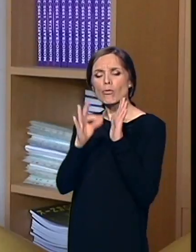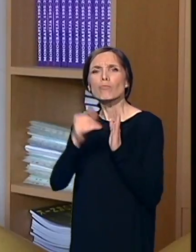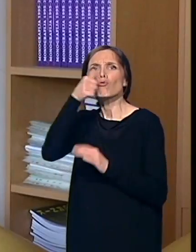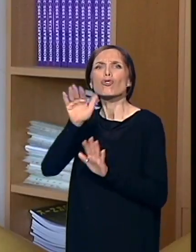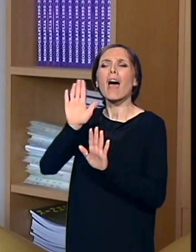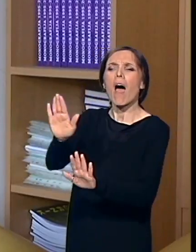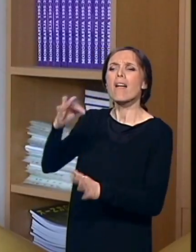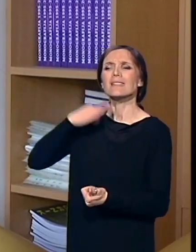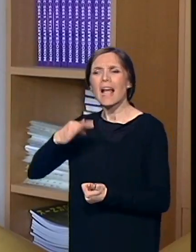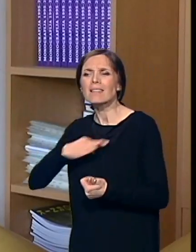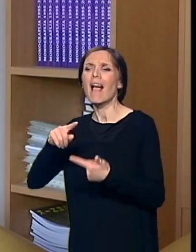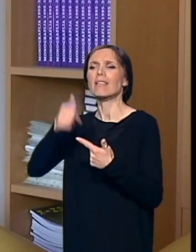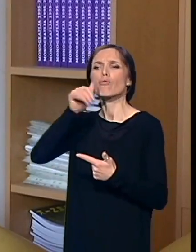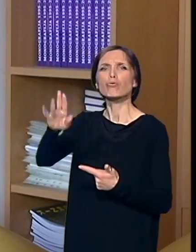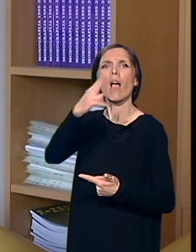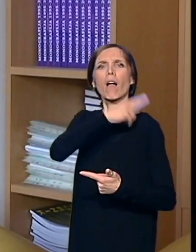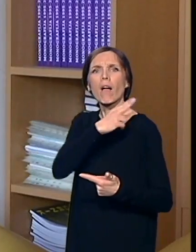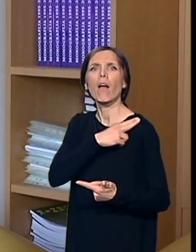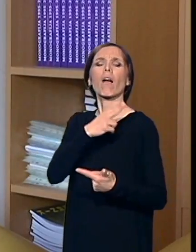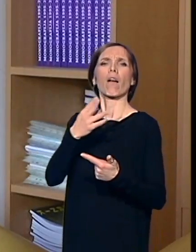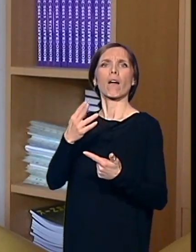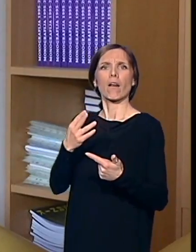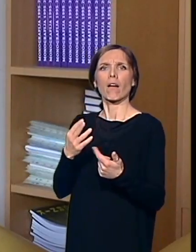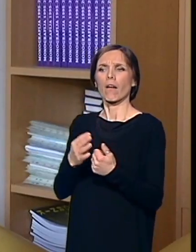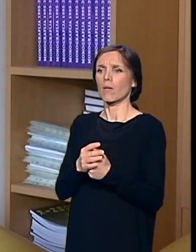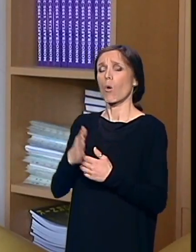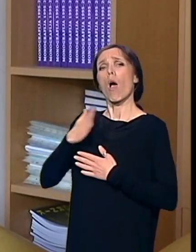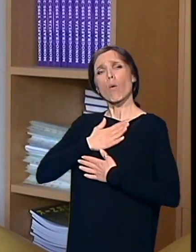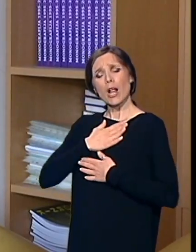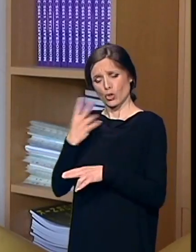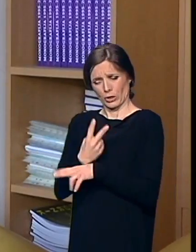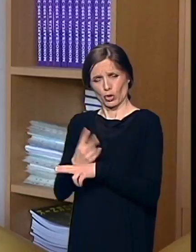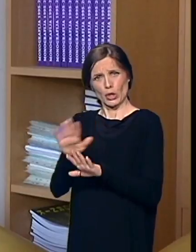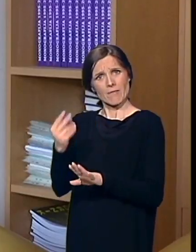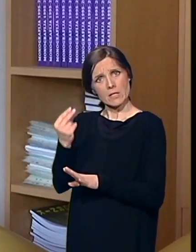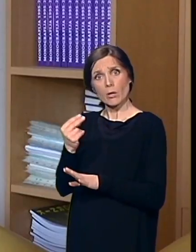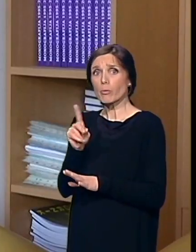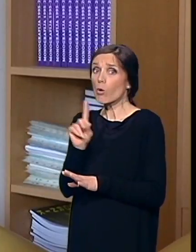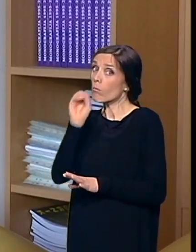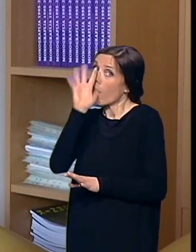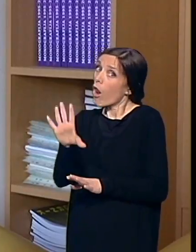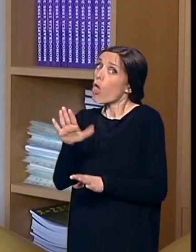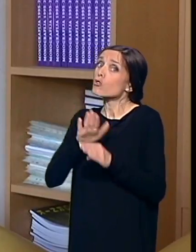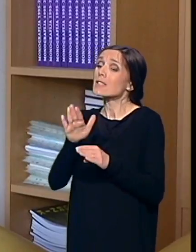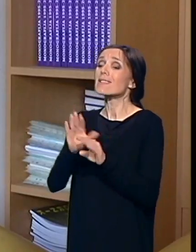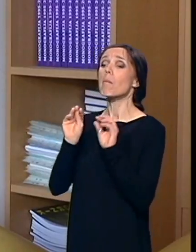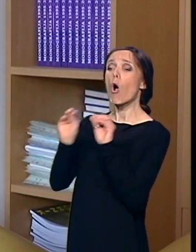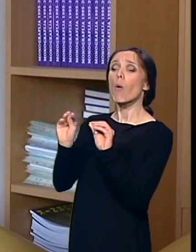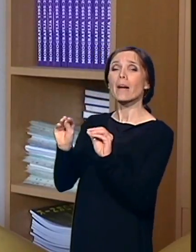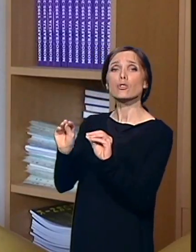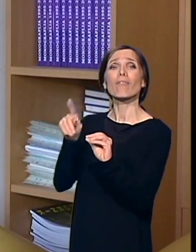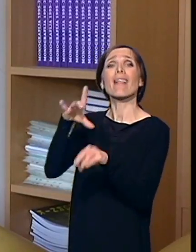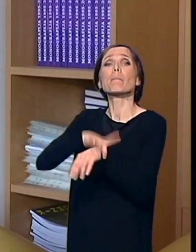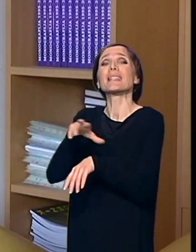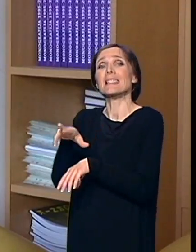kompetencije, odnosno ovlašćenja. U našoj zemlji postoji solidan sistem obrazovanja medicinskih sestara od srednje